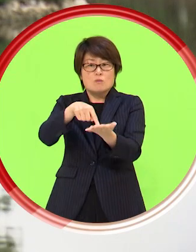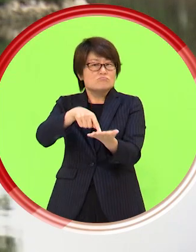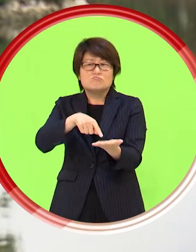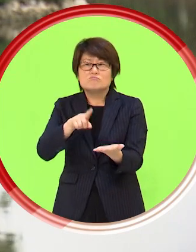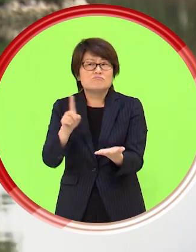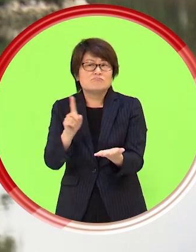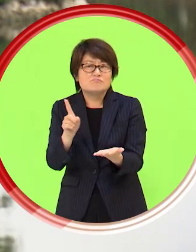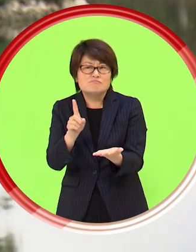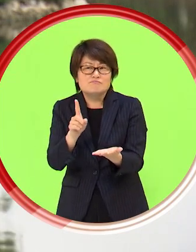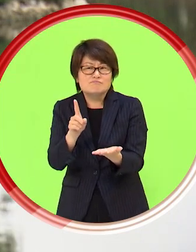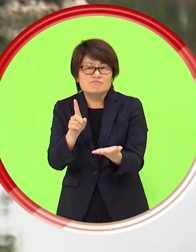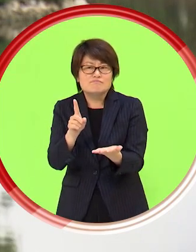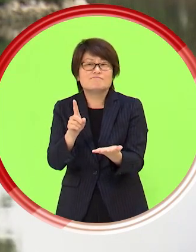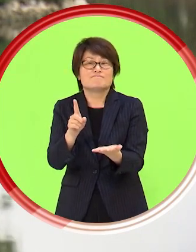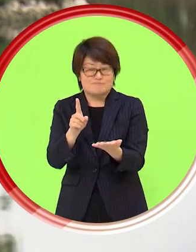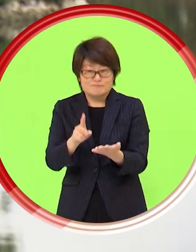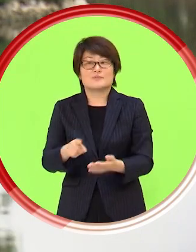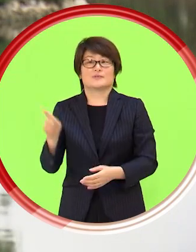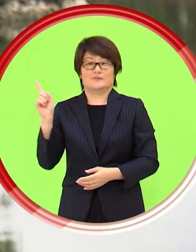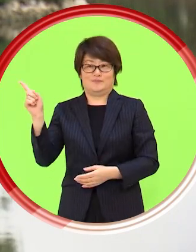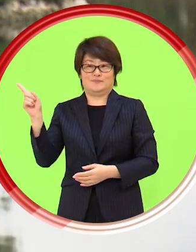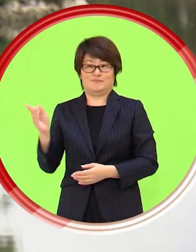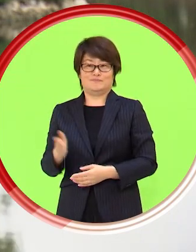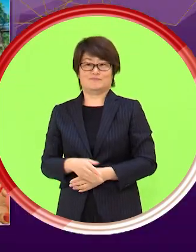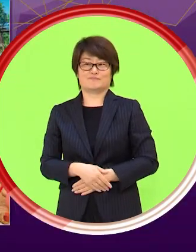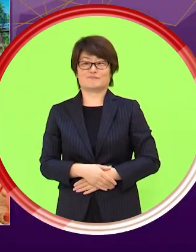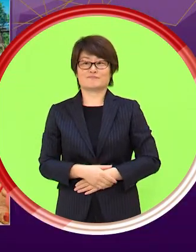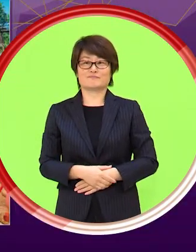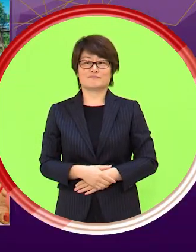ン賞とはどんなものなのか、こちらをご覧ください。